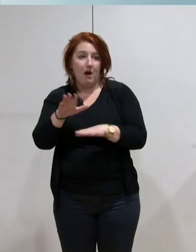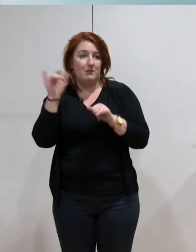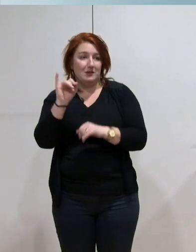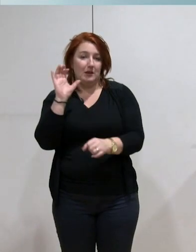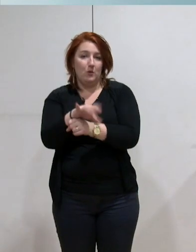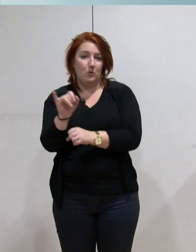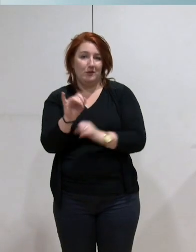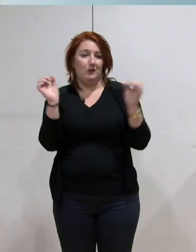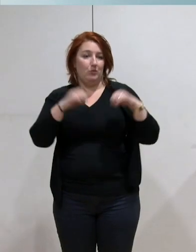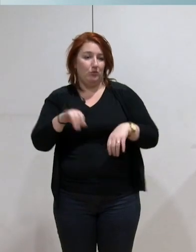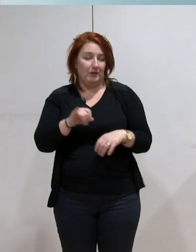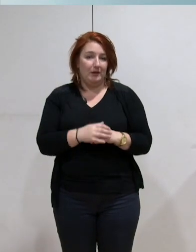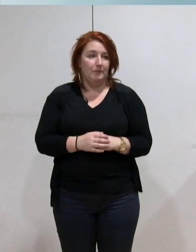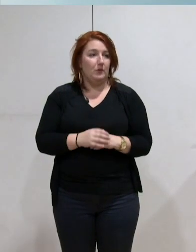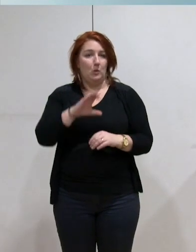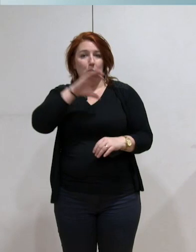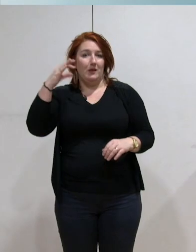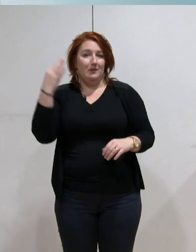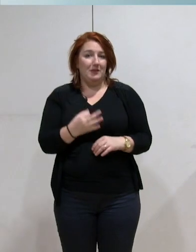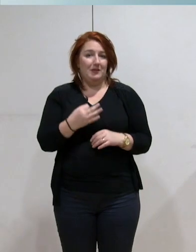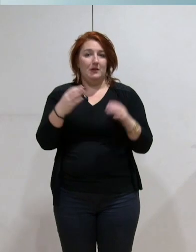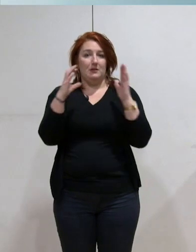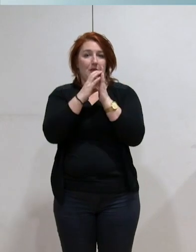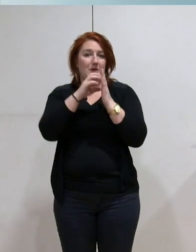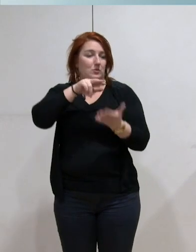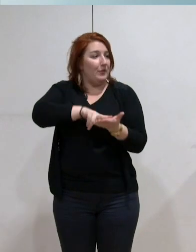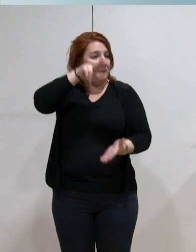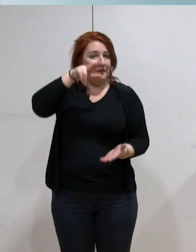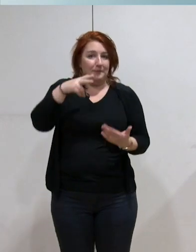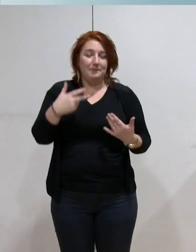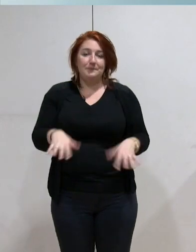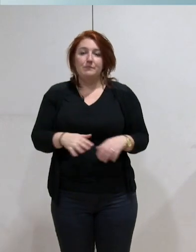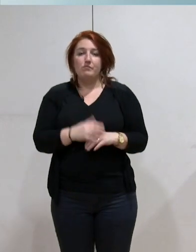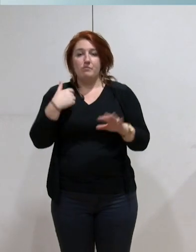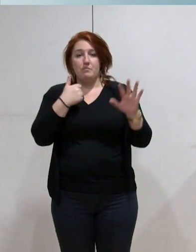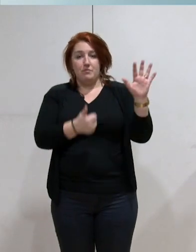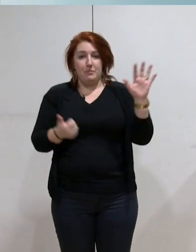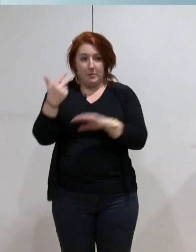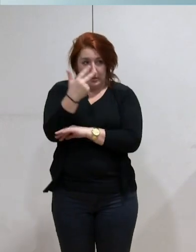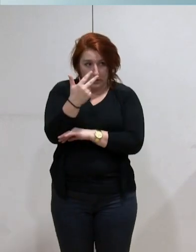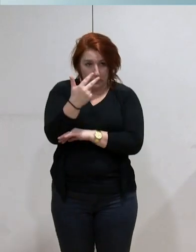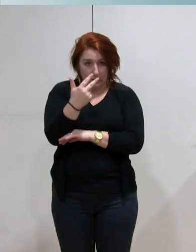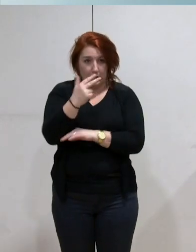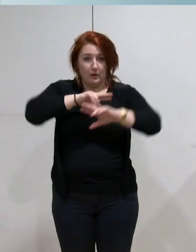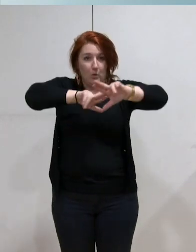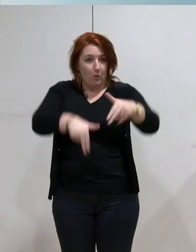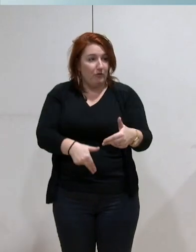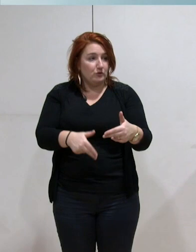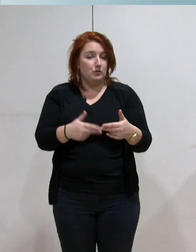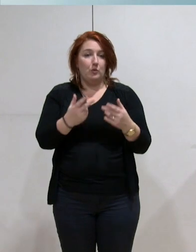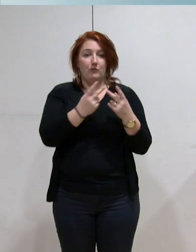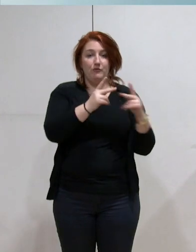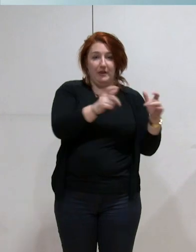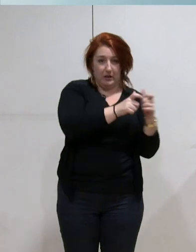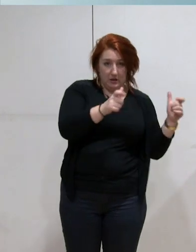qui vote pour unanimité délibération adoptée la 63 c'est la convention entre la